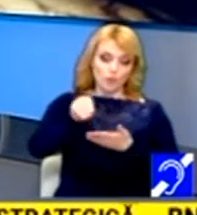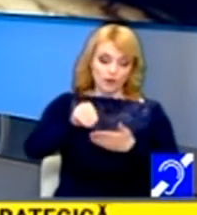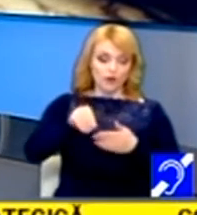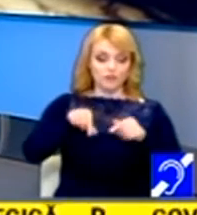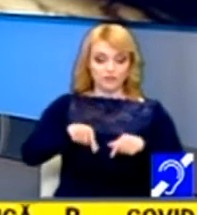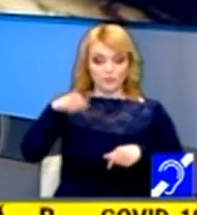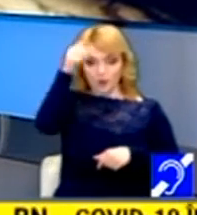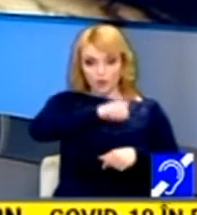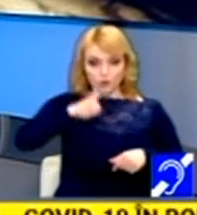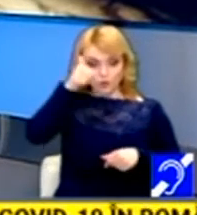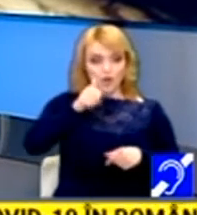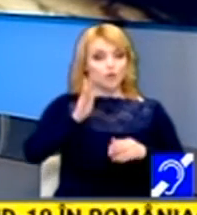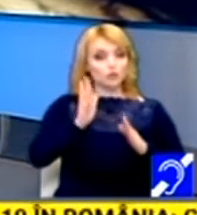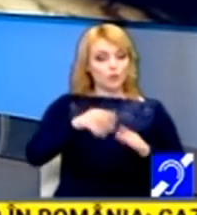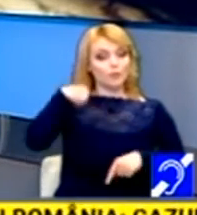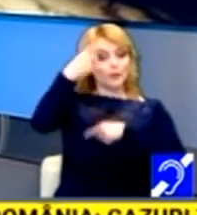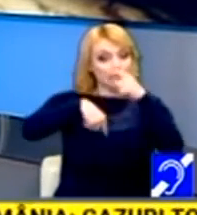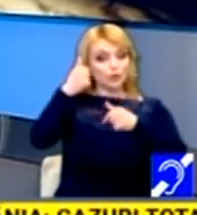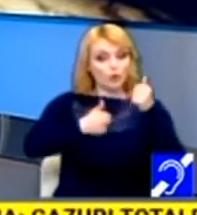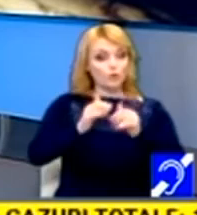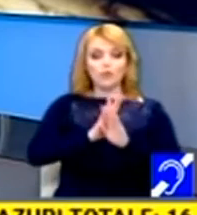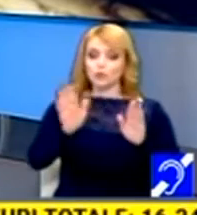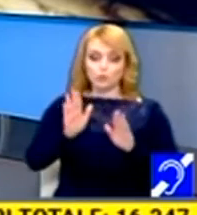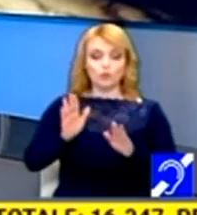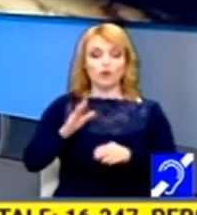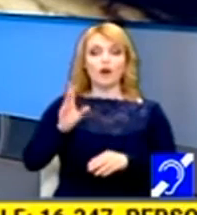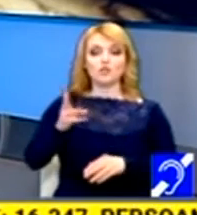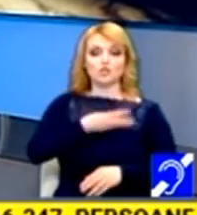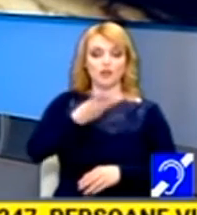chiar în acest an, dar numai prin licitație și nu cum își dorea